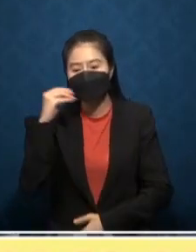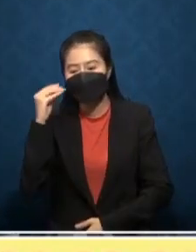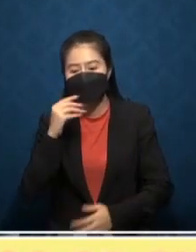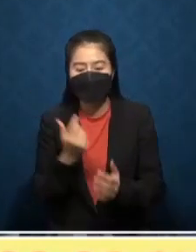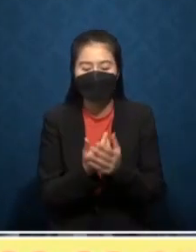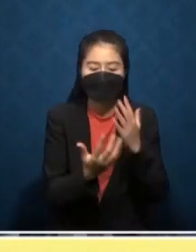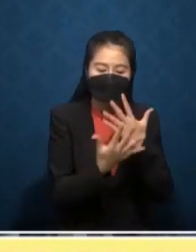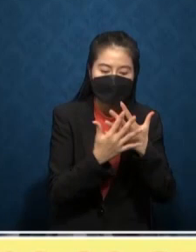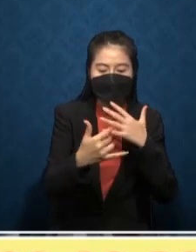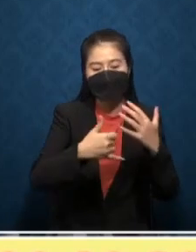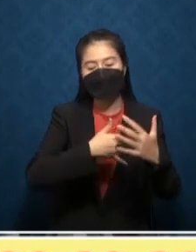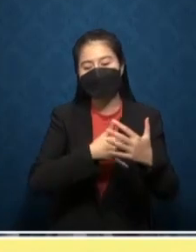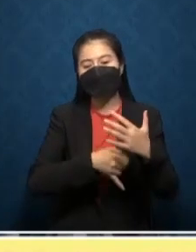อบ